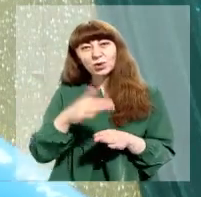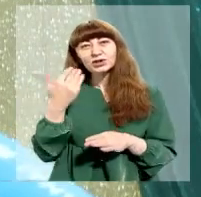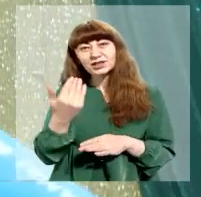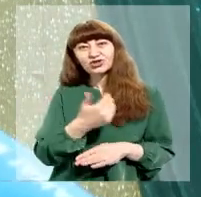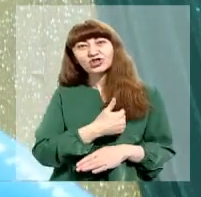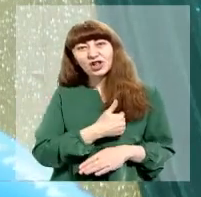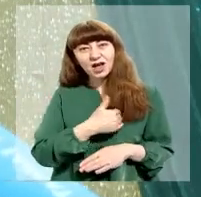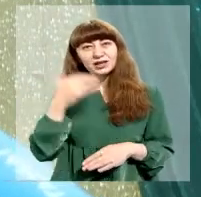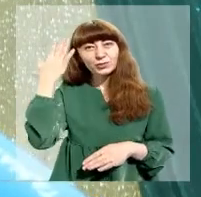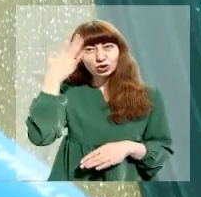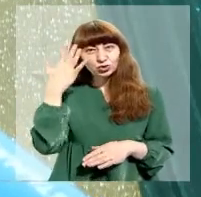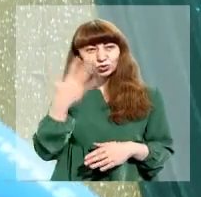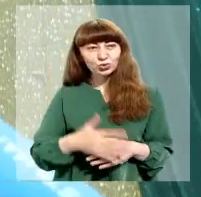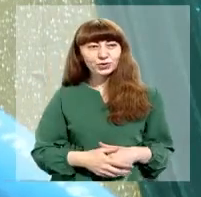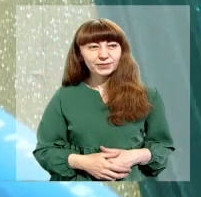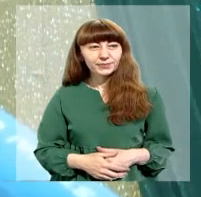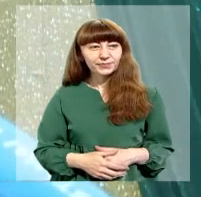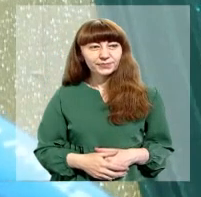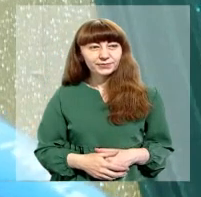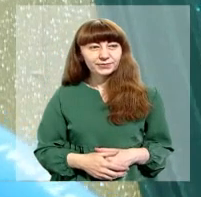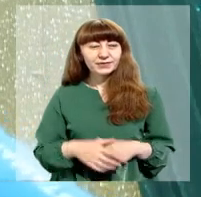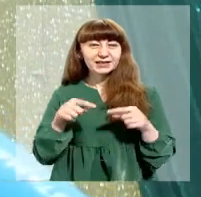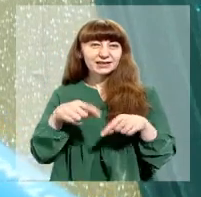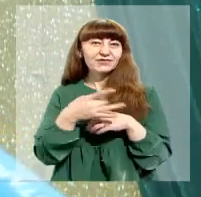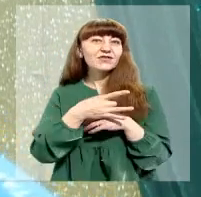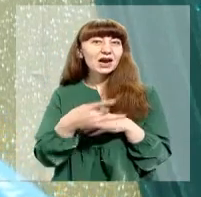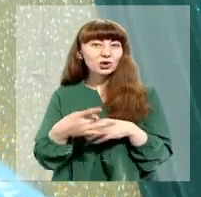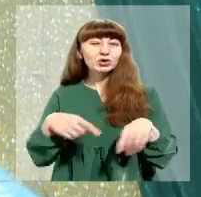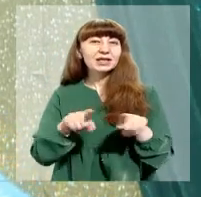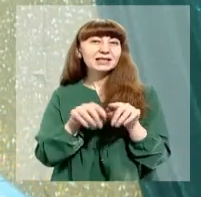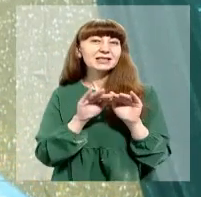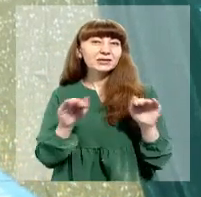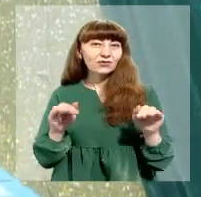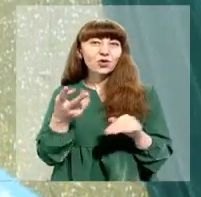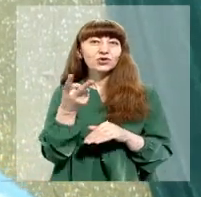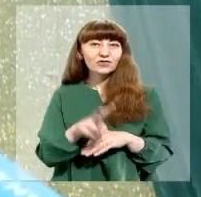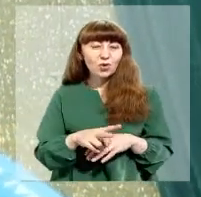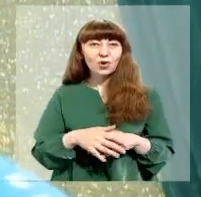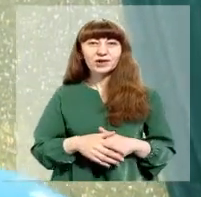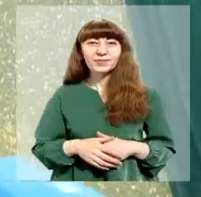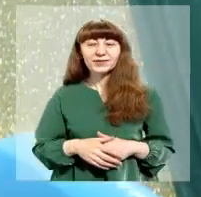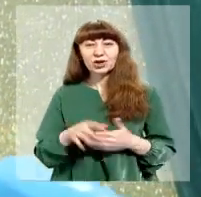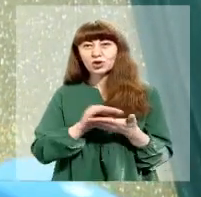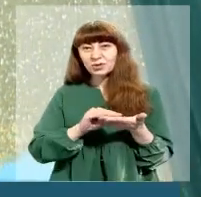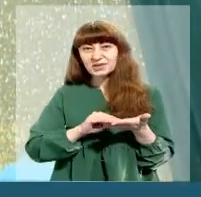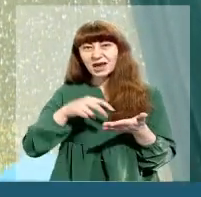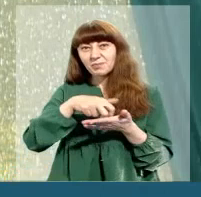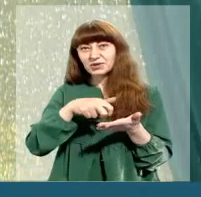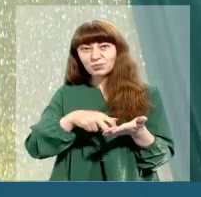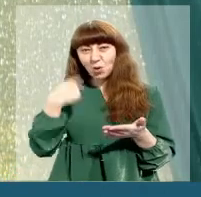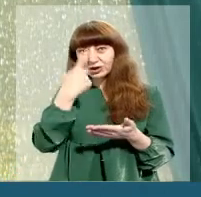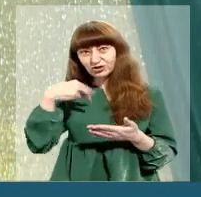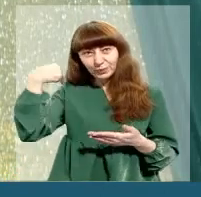их желание, их мечту. В нашем районе таких детей оказалось двое, которые написали письмо.